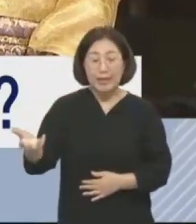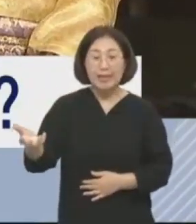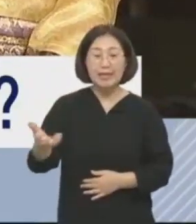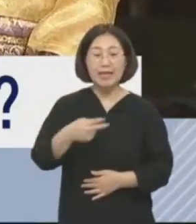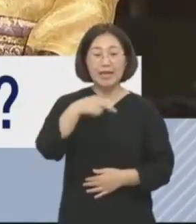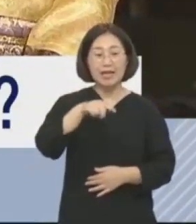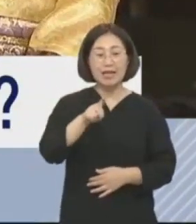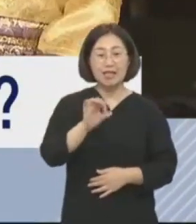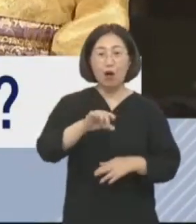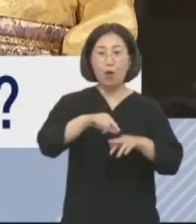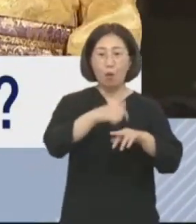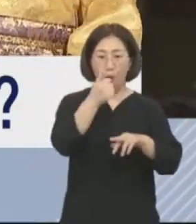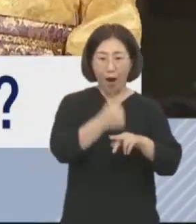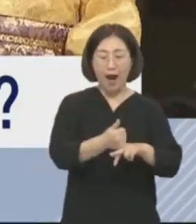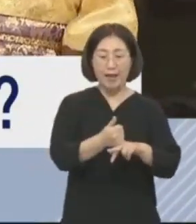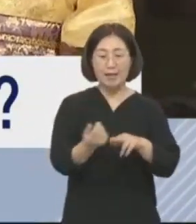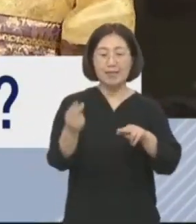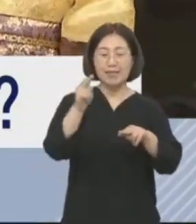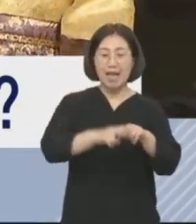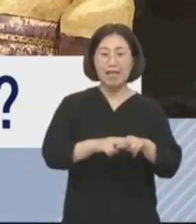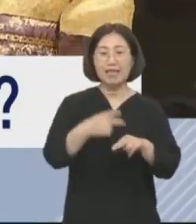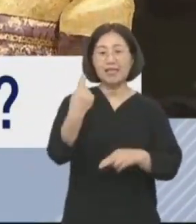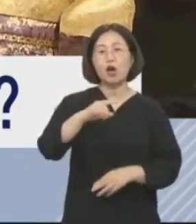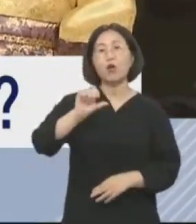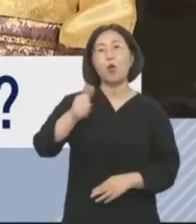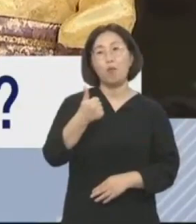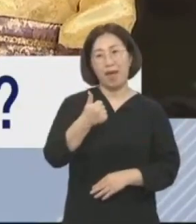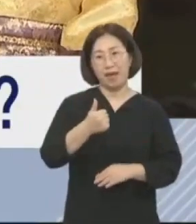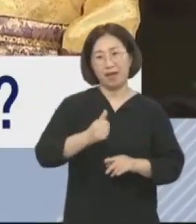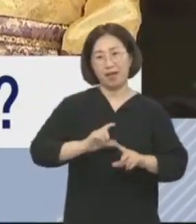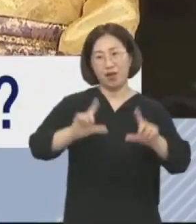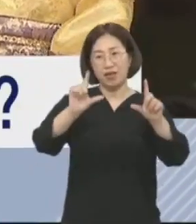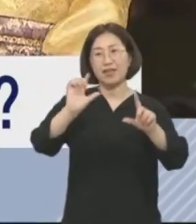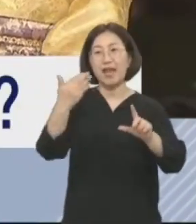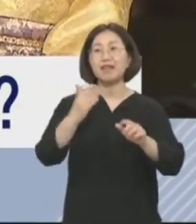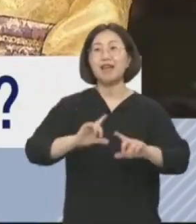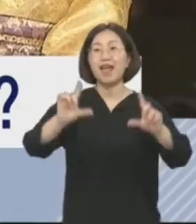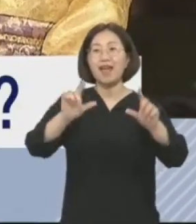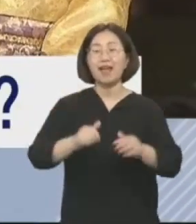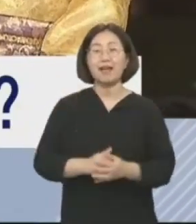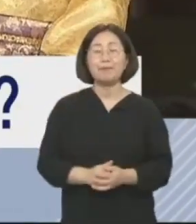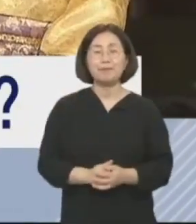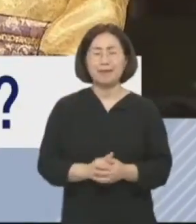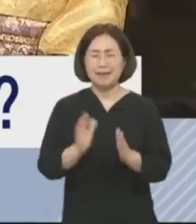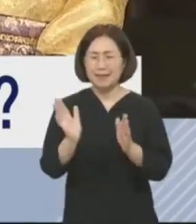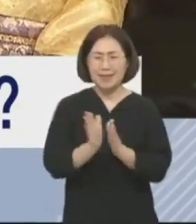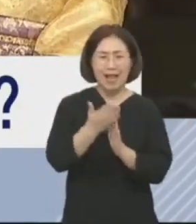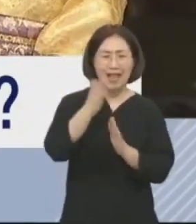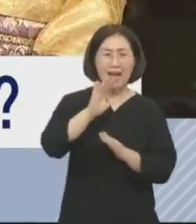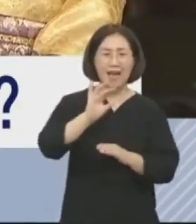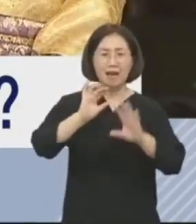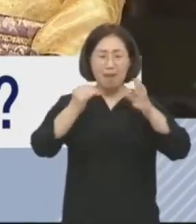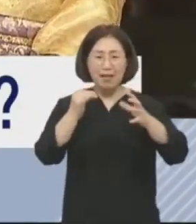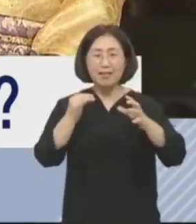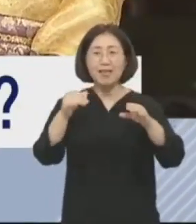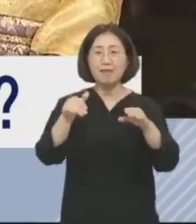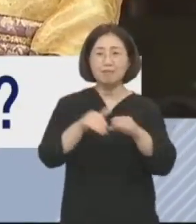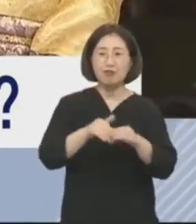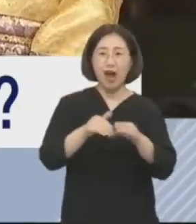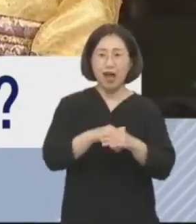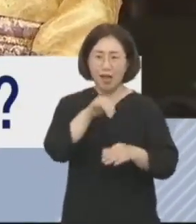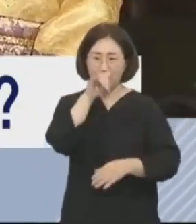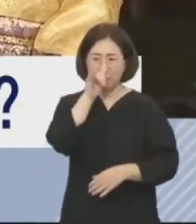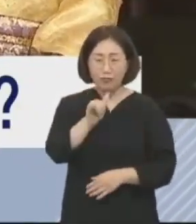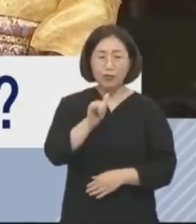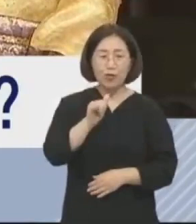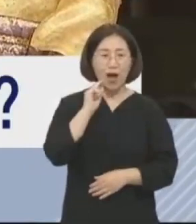성왕이 즉위한 지 1500주년 되는 해이기도 합니다. 그래서 찬란한 백제 문화의 우수성과